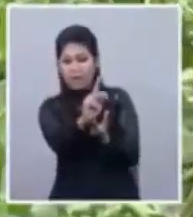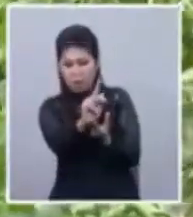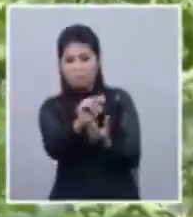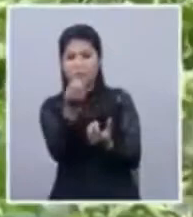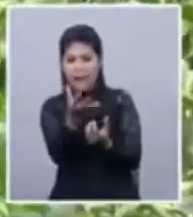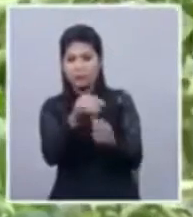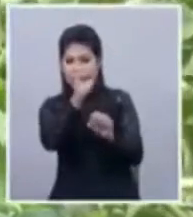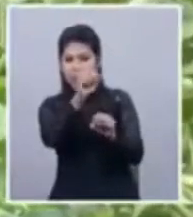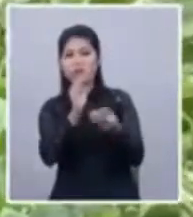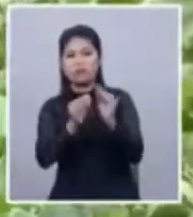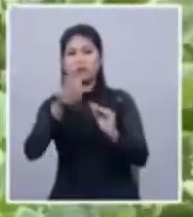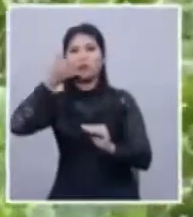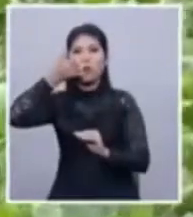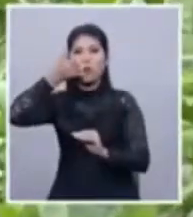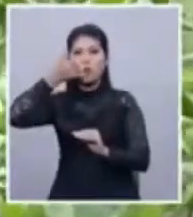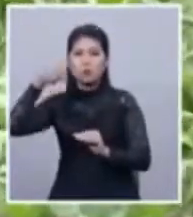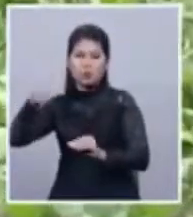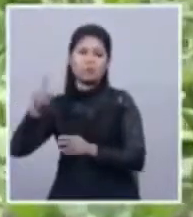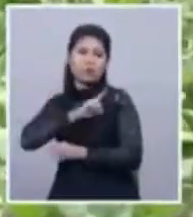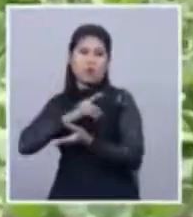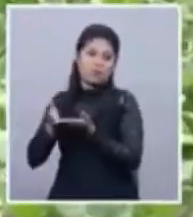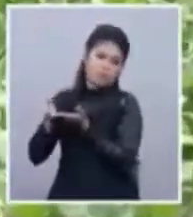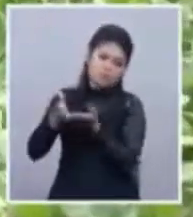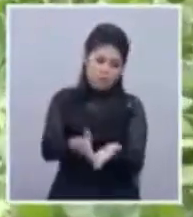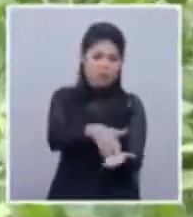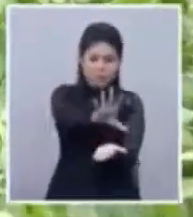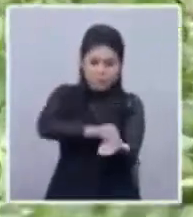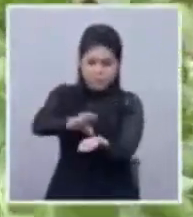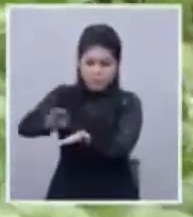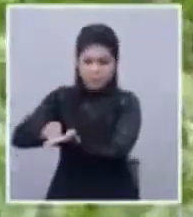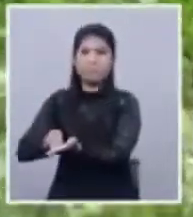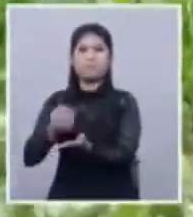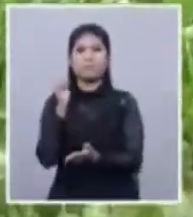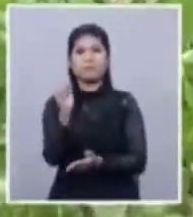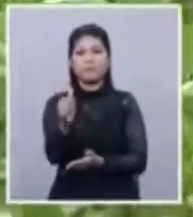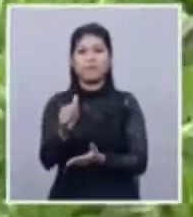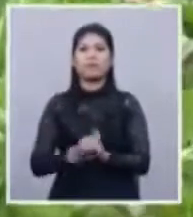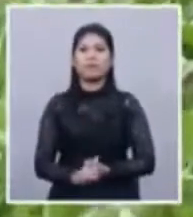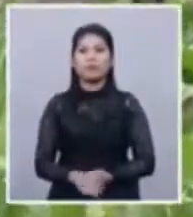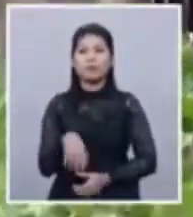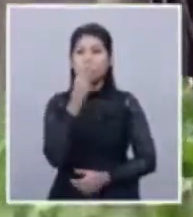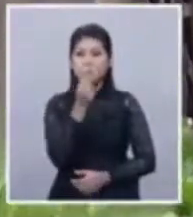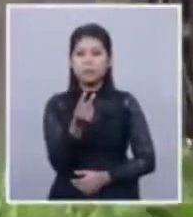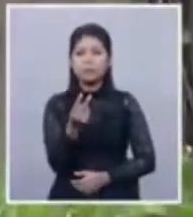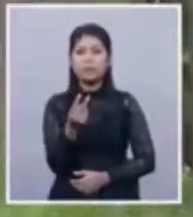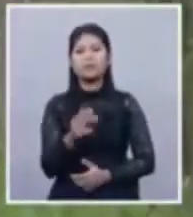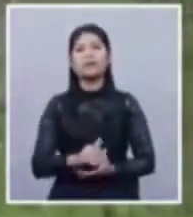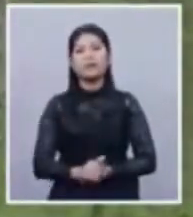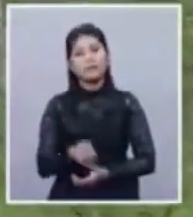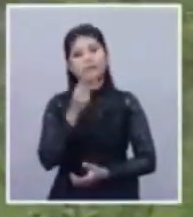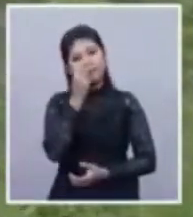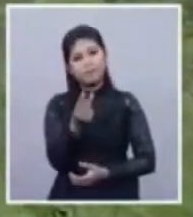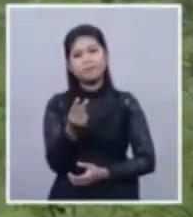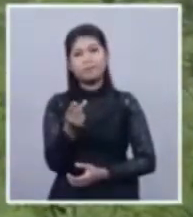แจ้งเลยกรมชลประทานก็จะรีบเข้าไปในพื้นที่ได้ทันท่วงทีทันสถานการณ์นะครับแล้วก็มาดูว่าเอาล่ะเรามาดูว่